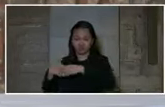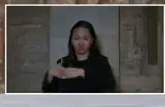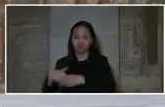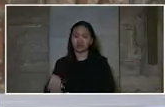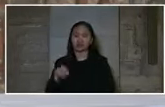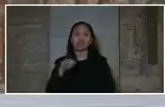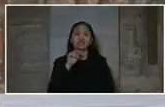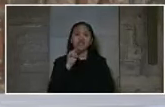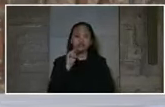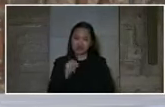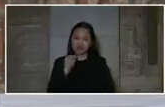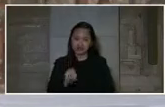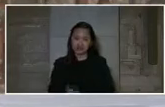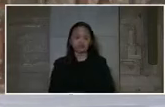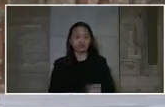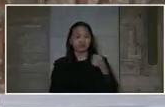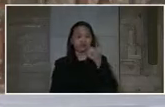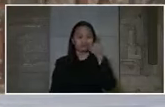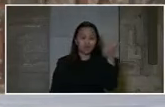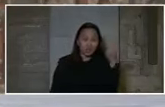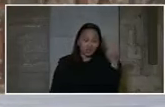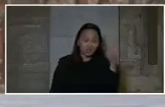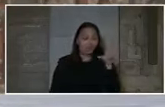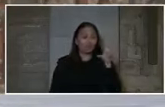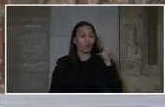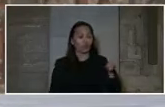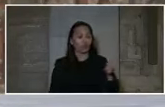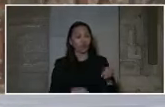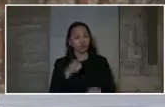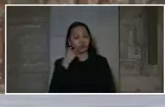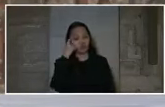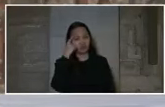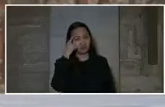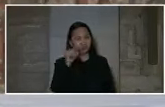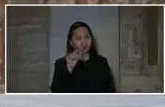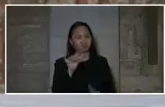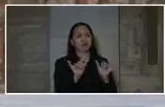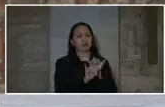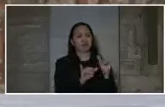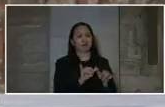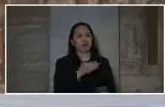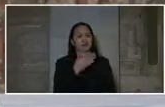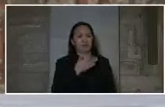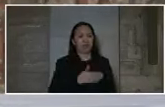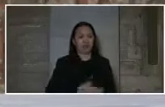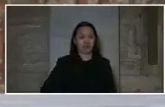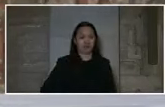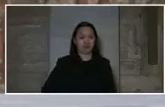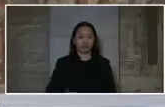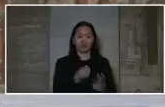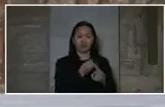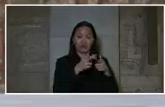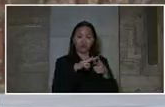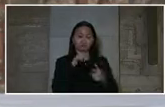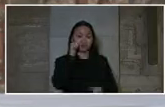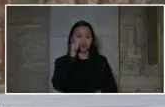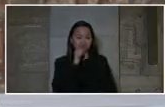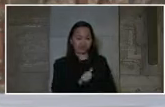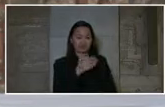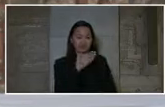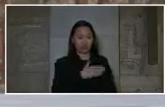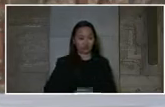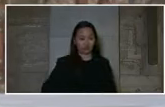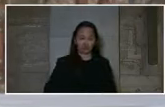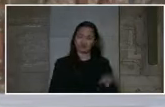kinakailangang humindi ka na sa buhay na parang binata ka pa rin o dalaga ka pa rin.